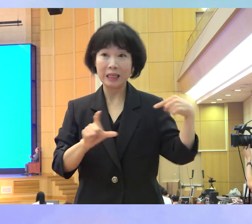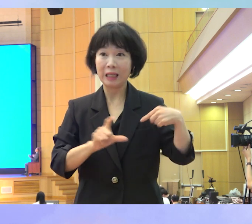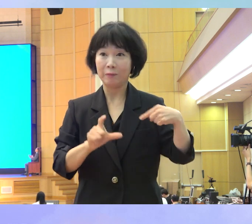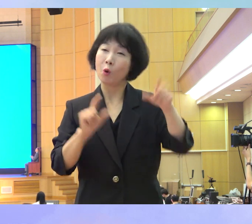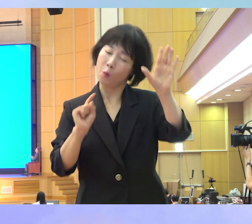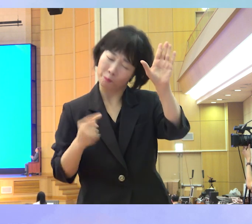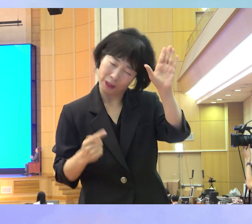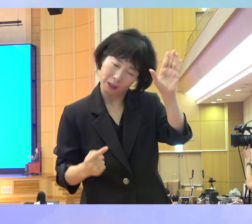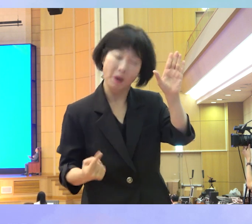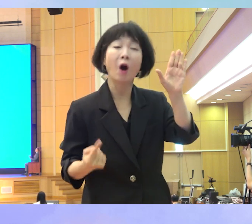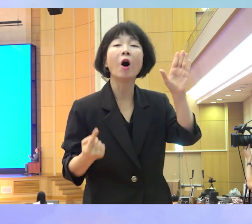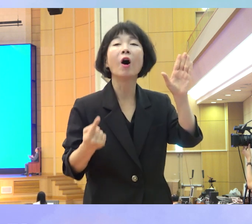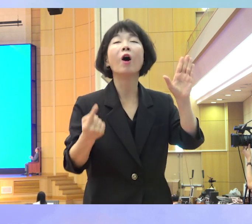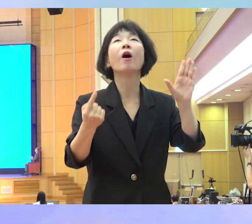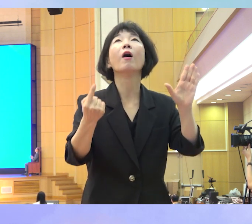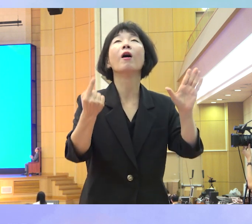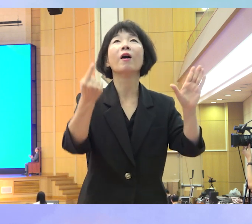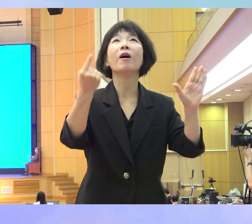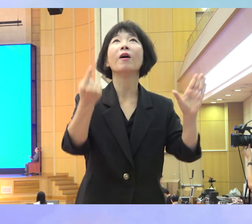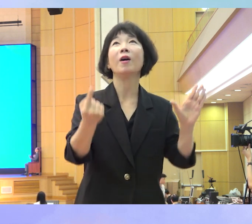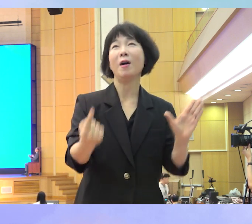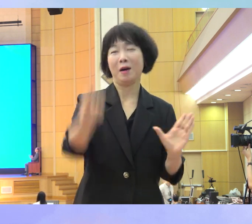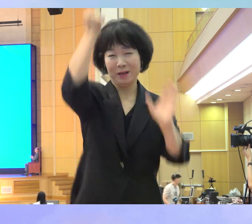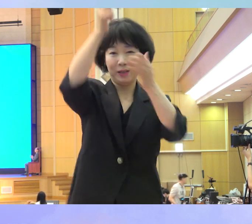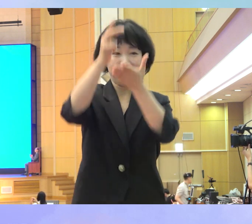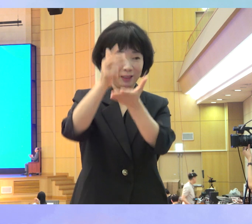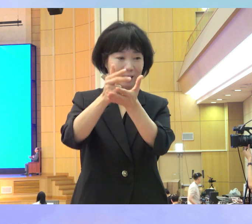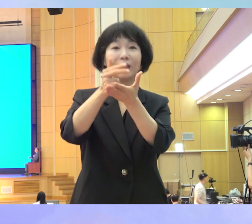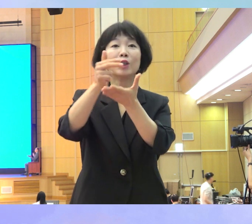주의 이름 높이며